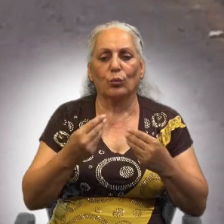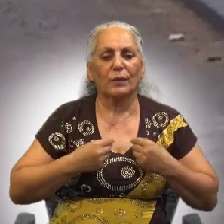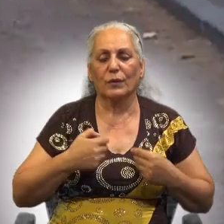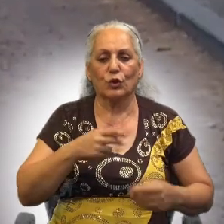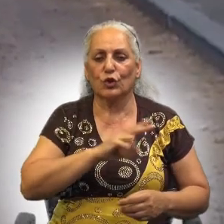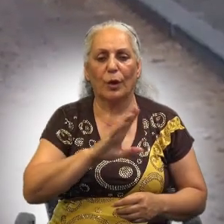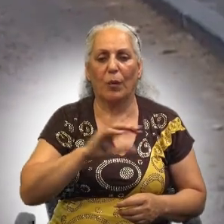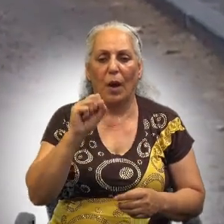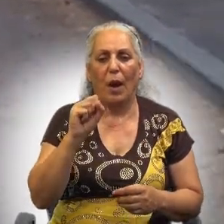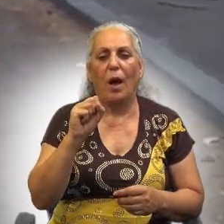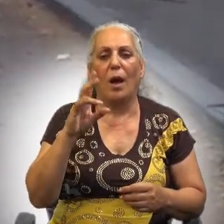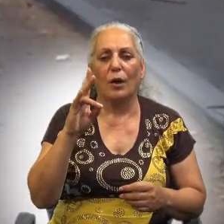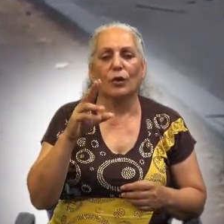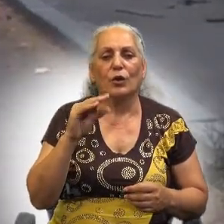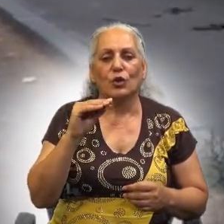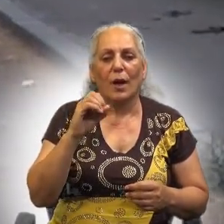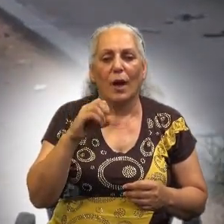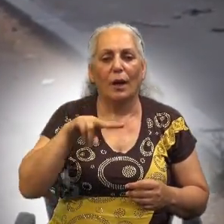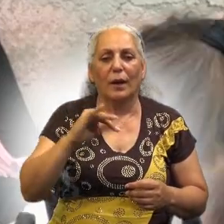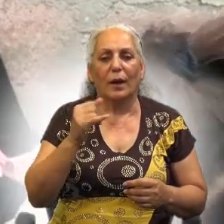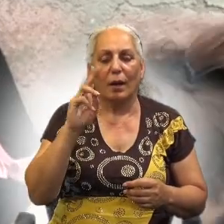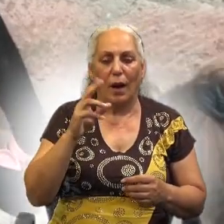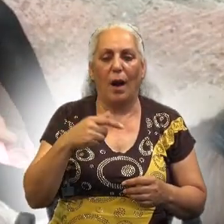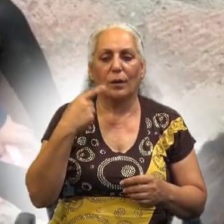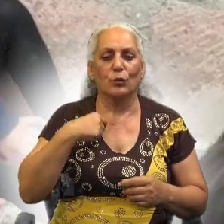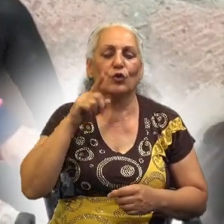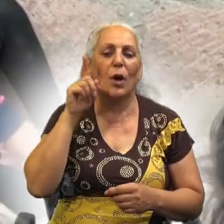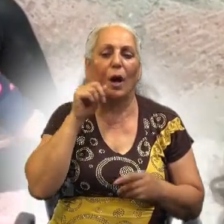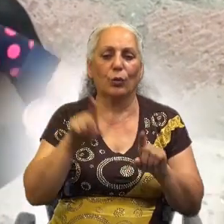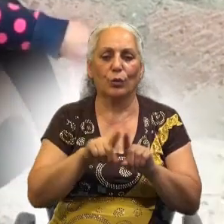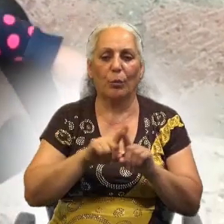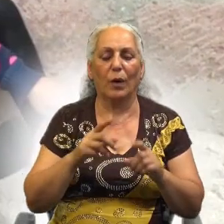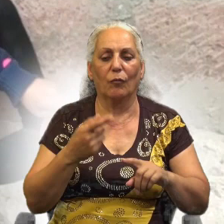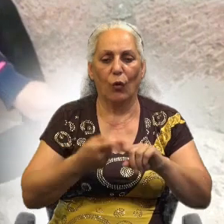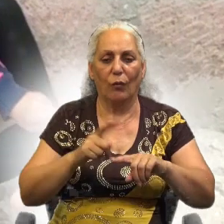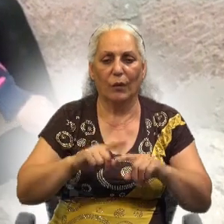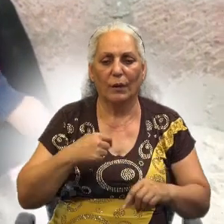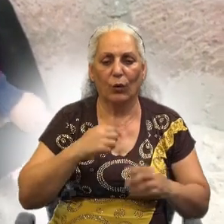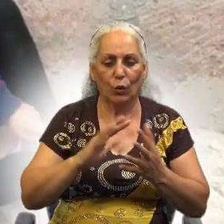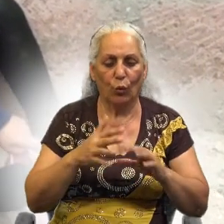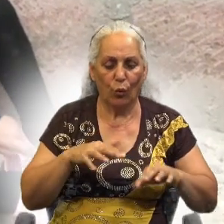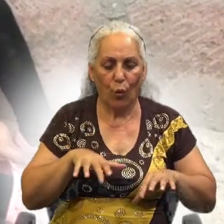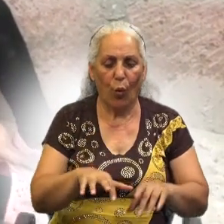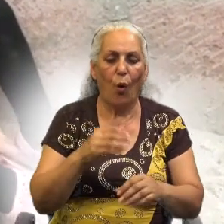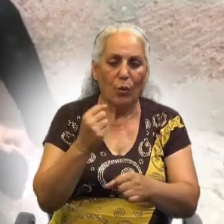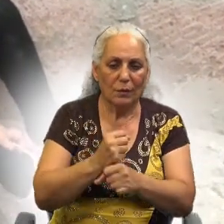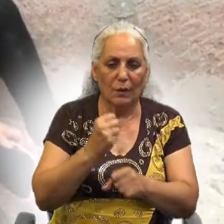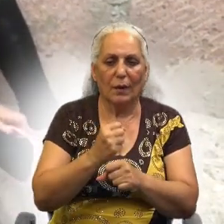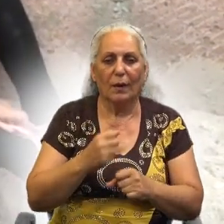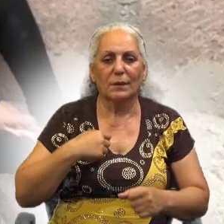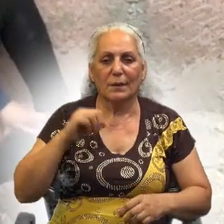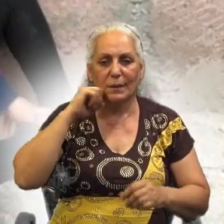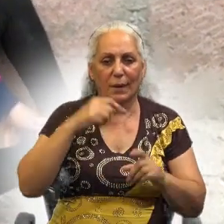էլ հիշում, որ ջահել օրերի ծիվեր գյուղի դժվար կյանքով է ապրում։ Դժվար ասելուն պես էլ հիշում, գյուղի գործերն անուն առանուն,